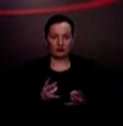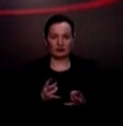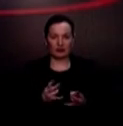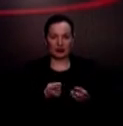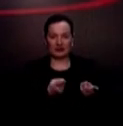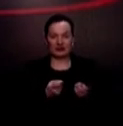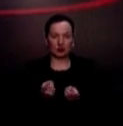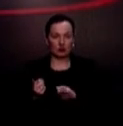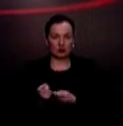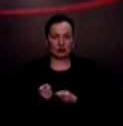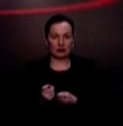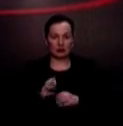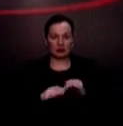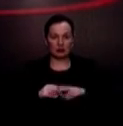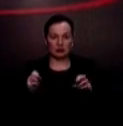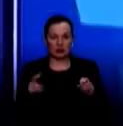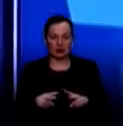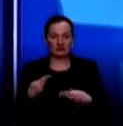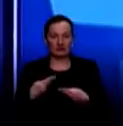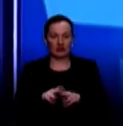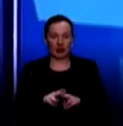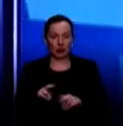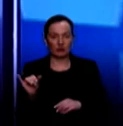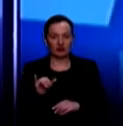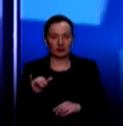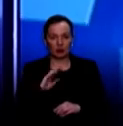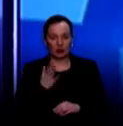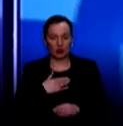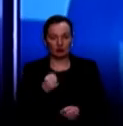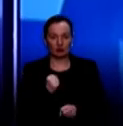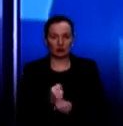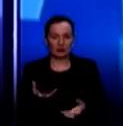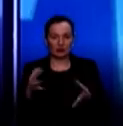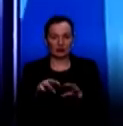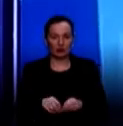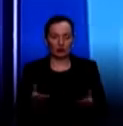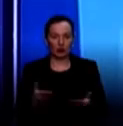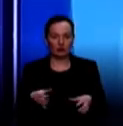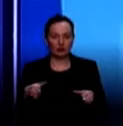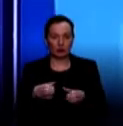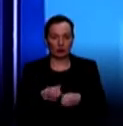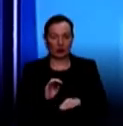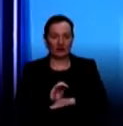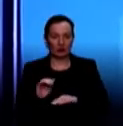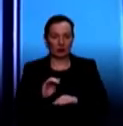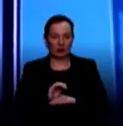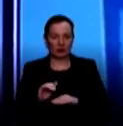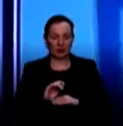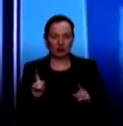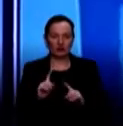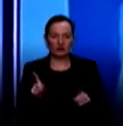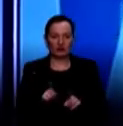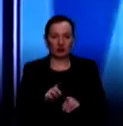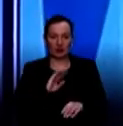спеціалістів з техуніверситету з нашого, зробити спільну якусь групу з виробником, щоб все-таки наші